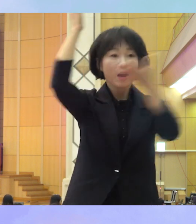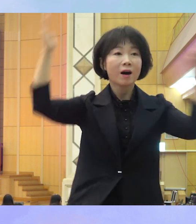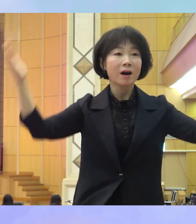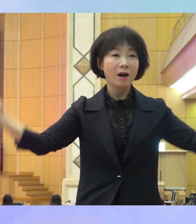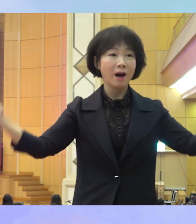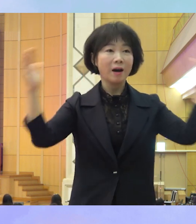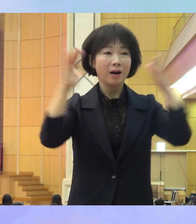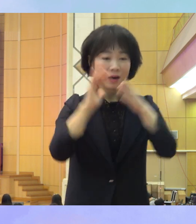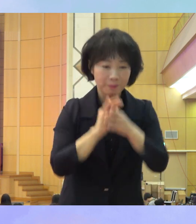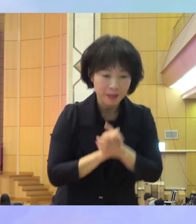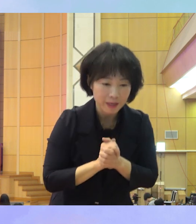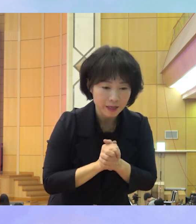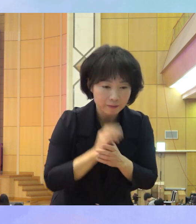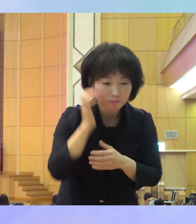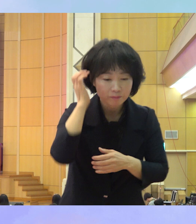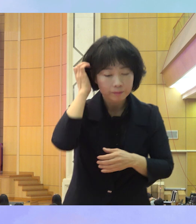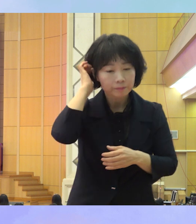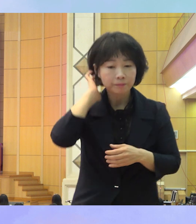영광.